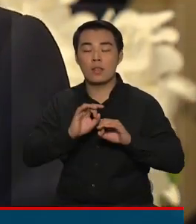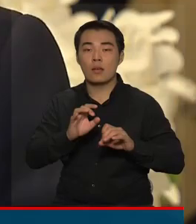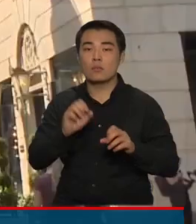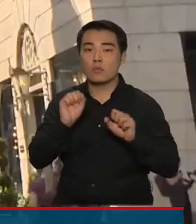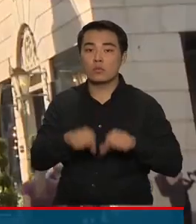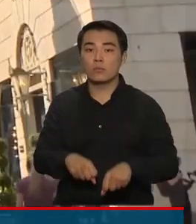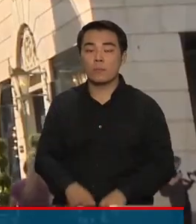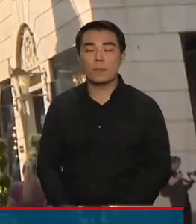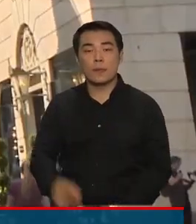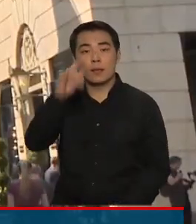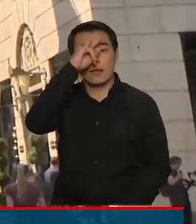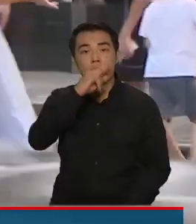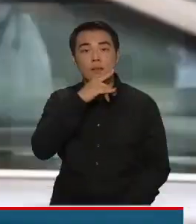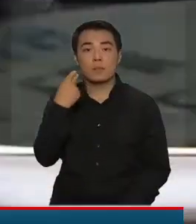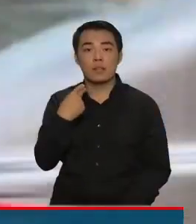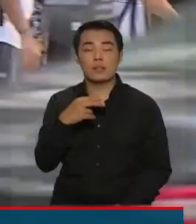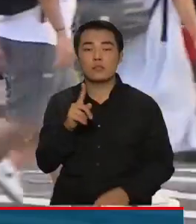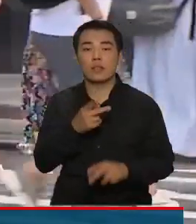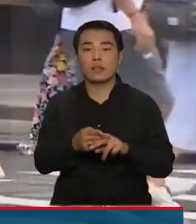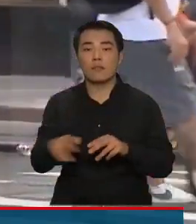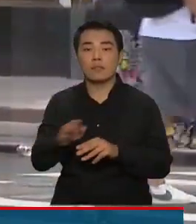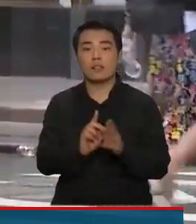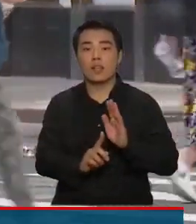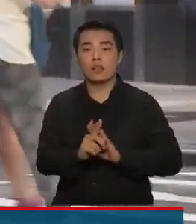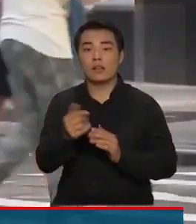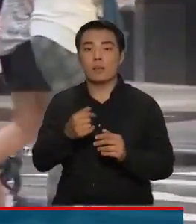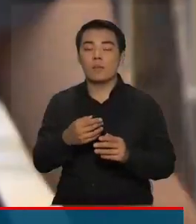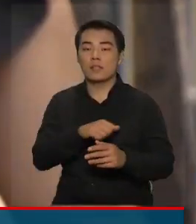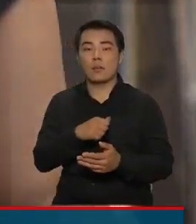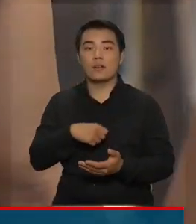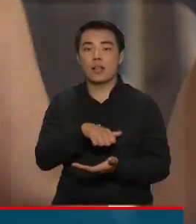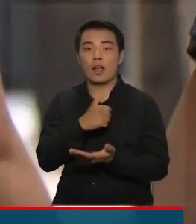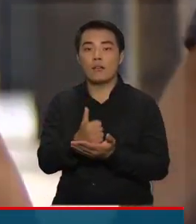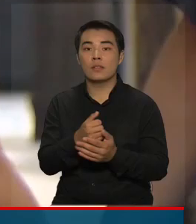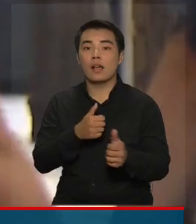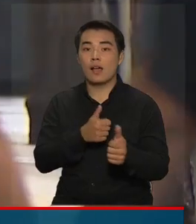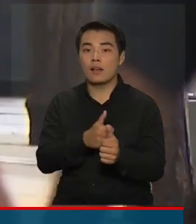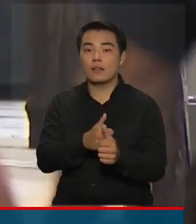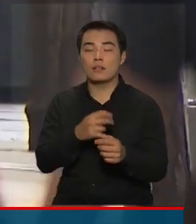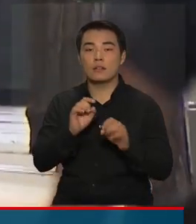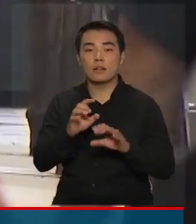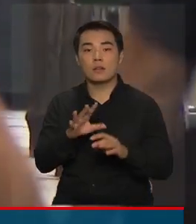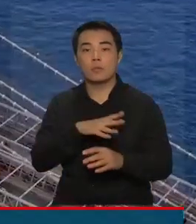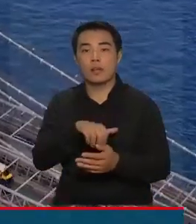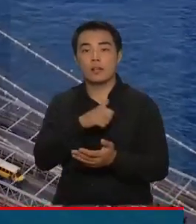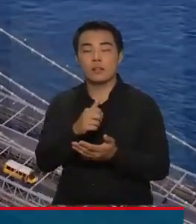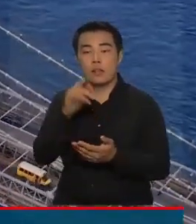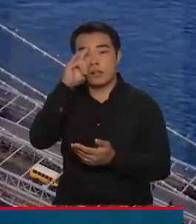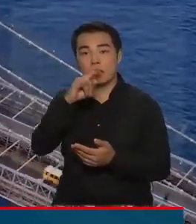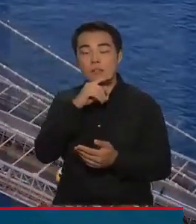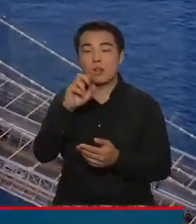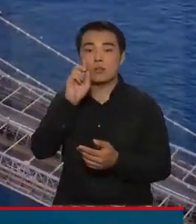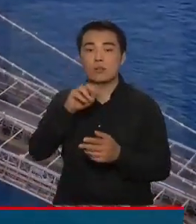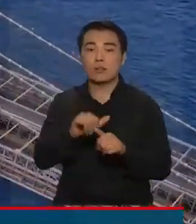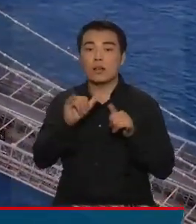керек. Қазақ президенті көтерген бастамалардың бәрі бас хатшы алға қойған 6 мақсатпен түгел асасып жатты. Ал Қазақ елі тұрақты дамудың